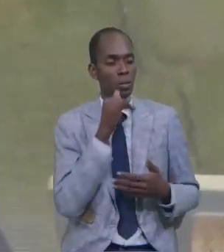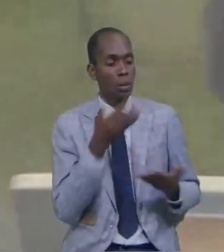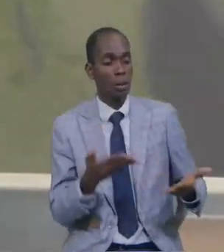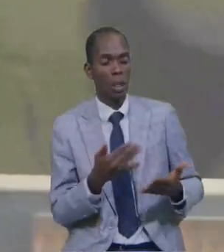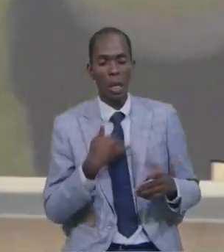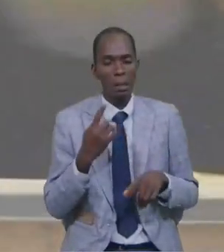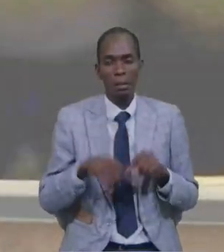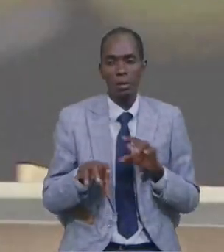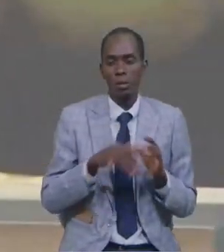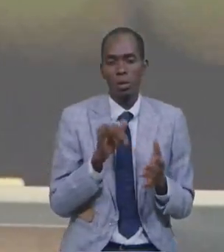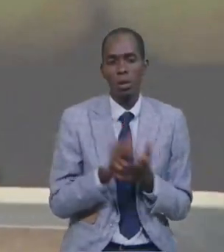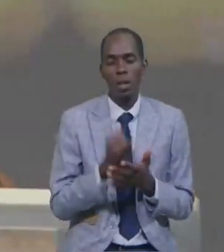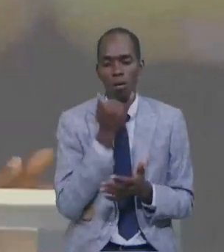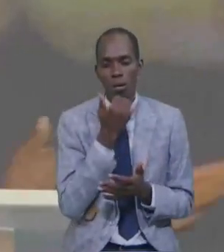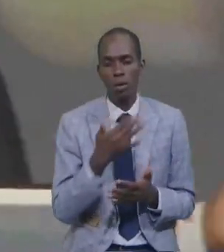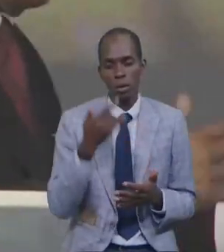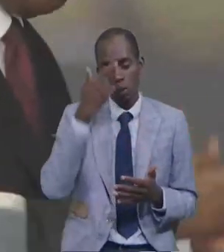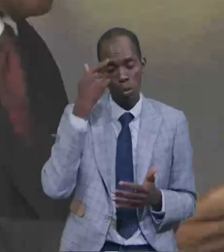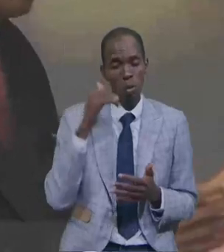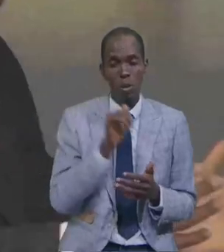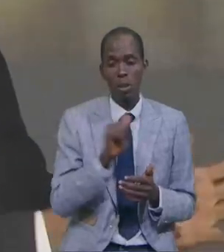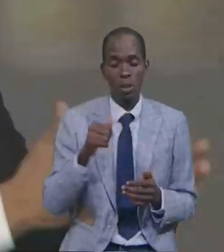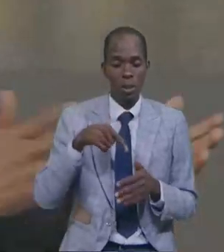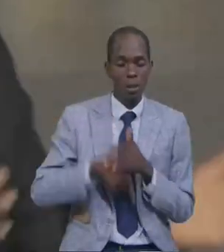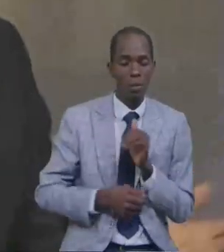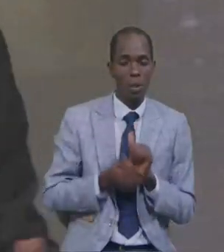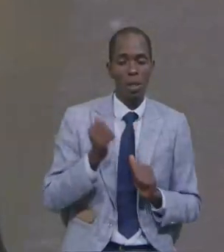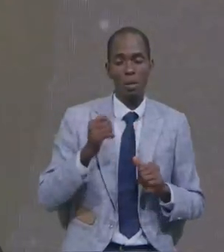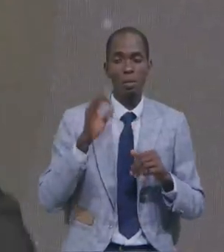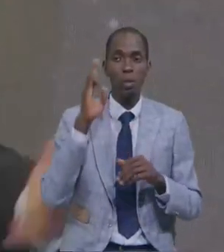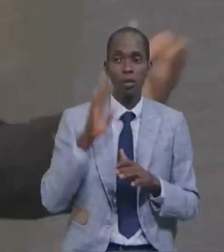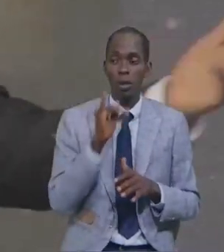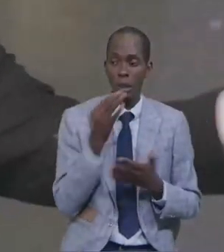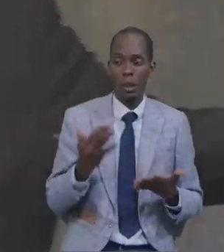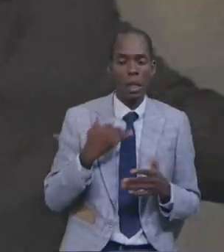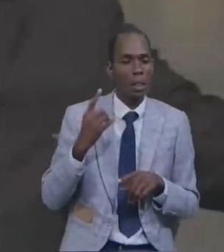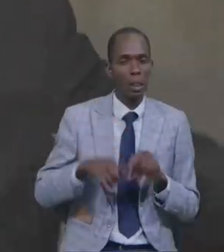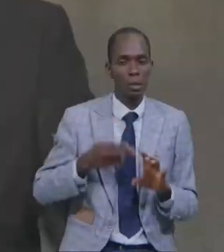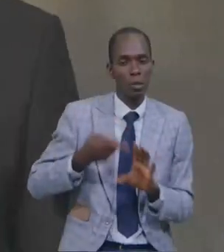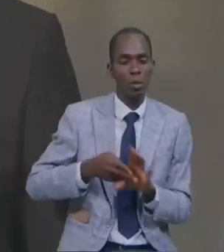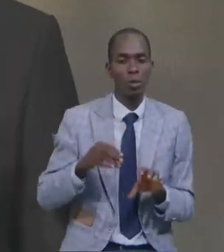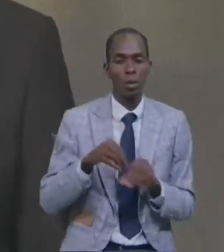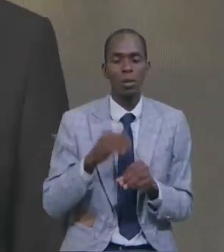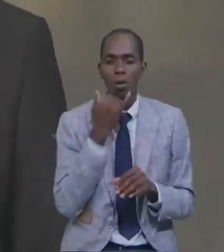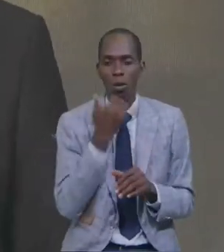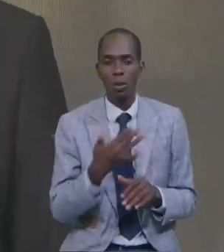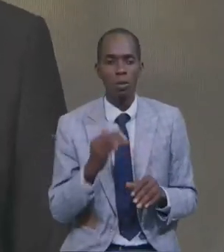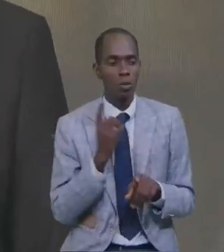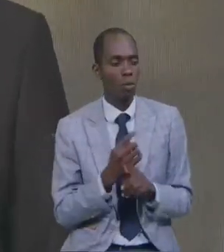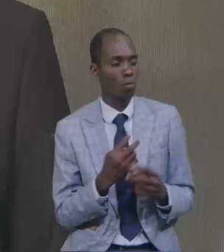dans ça là maintenant. Et tu regardes derrière, et si le policier, le pasteur policier n'est plus là, ah maintenant je